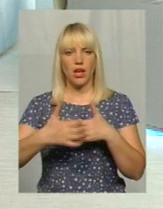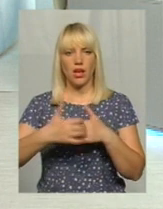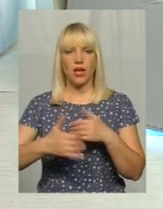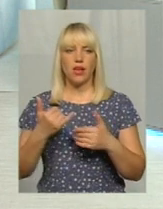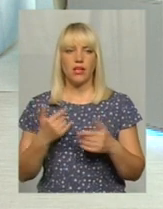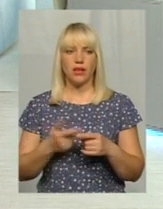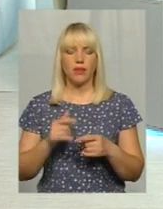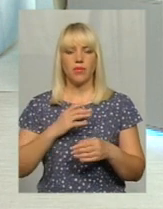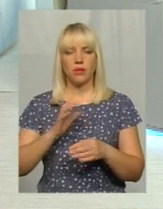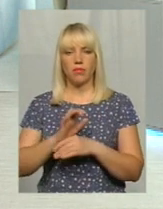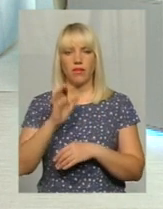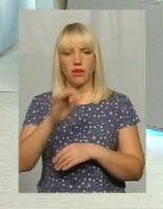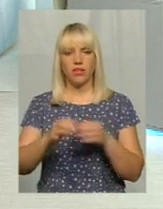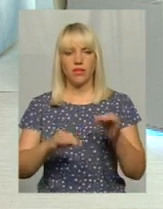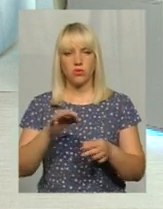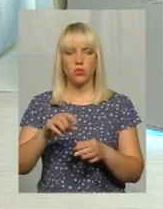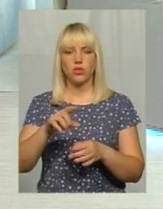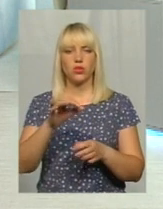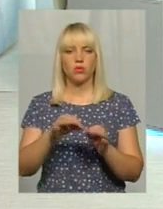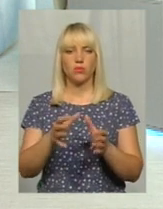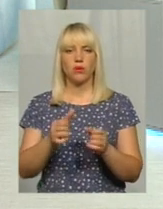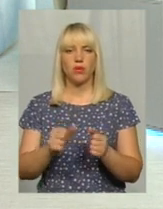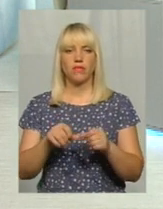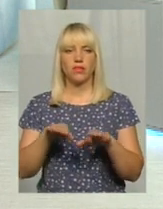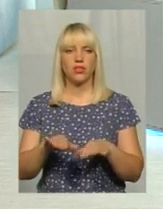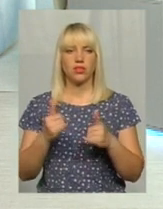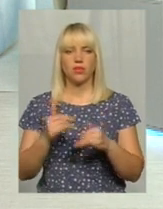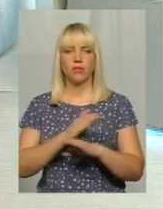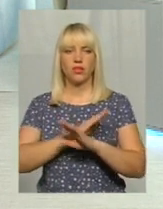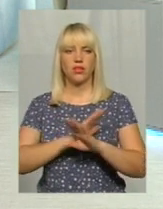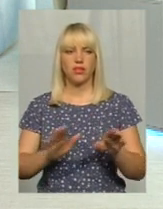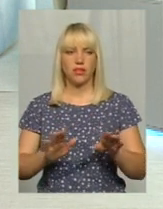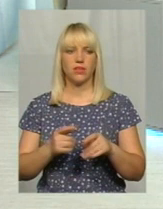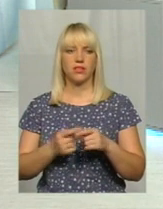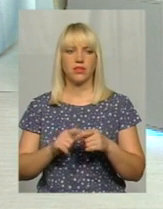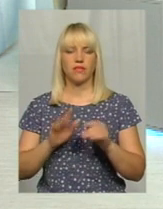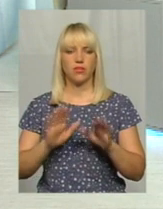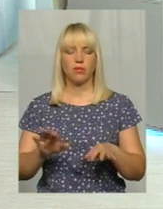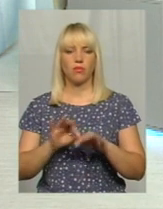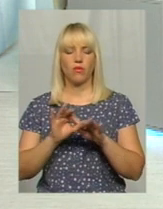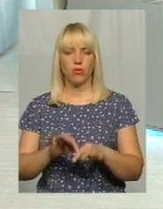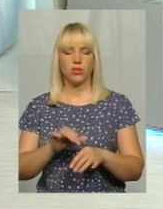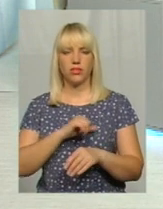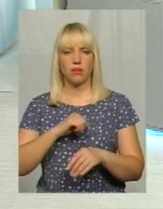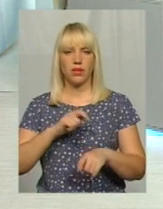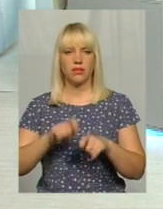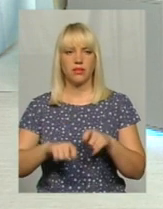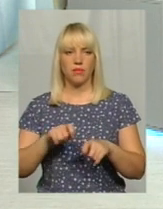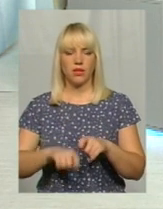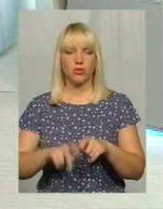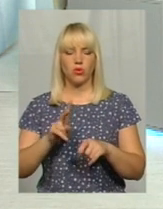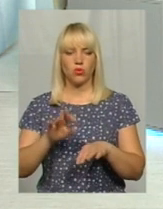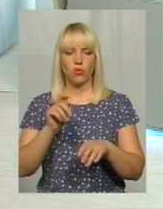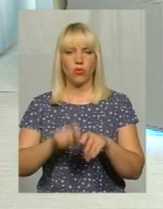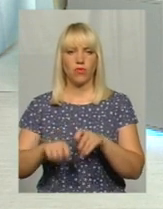надані до суду, і далі вже саме суд приймає рішення. Тепер ні, це вже проводить інспектор, який здійснює перевірки. Він